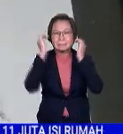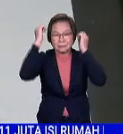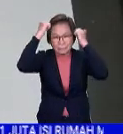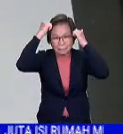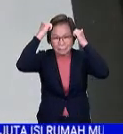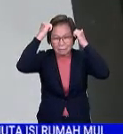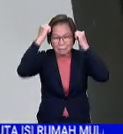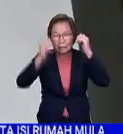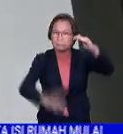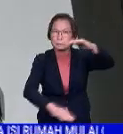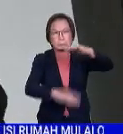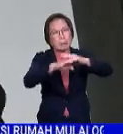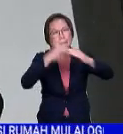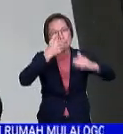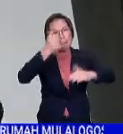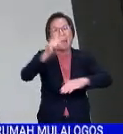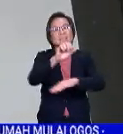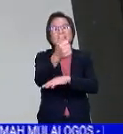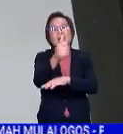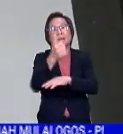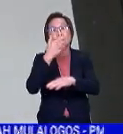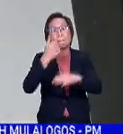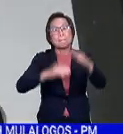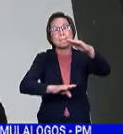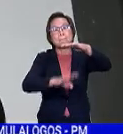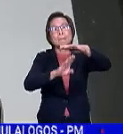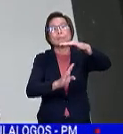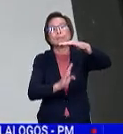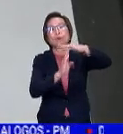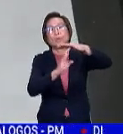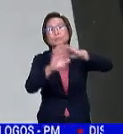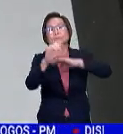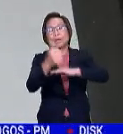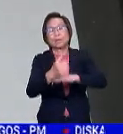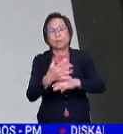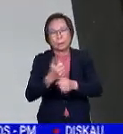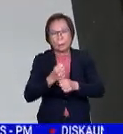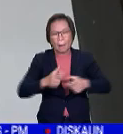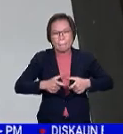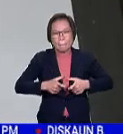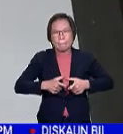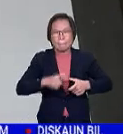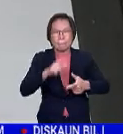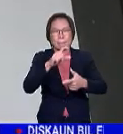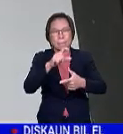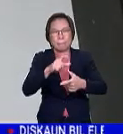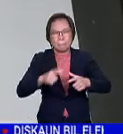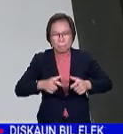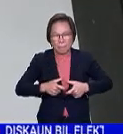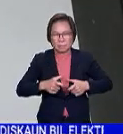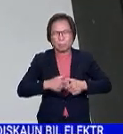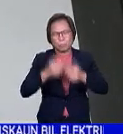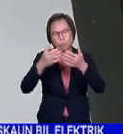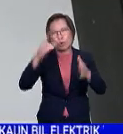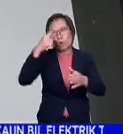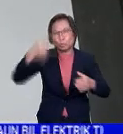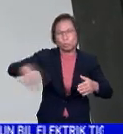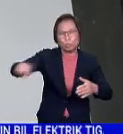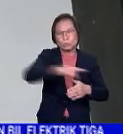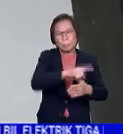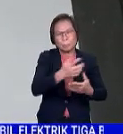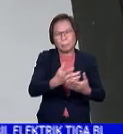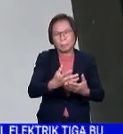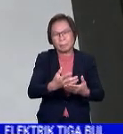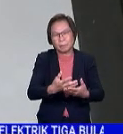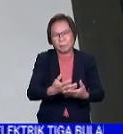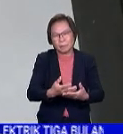top 10 untuk ke medal tu saya terbuka dekat semua. So siapa yang kurang mistake,